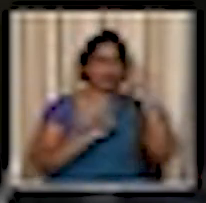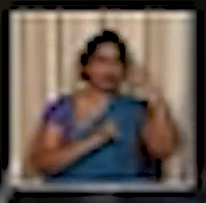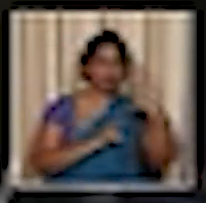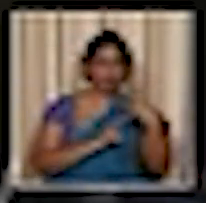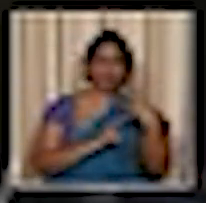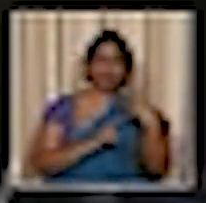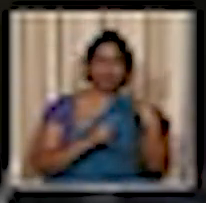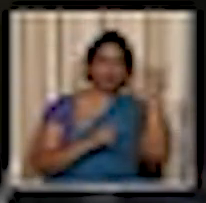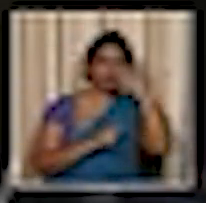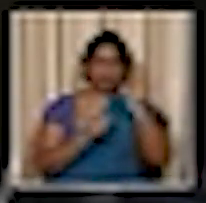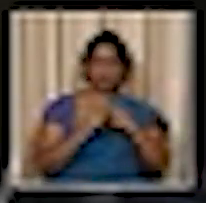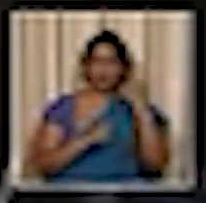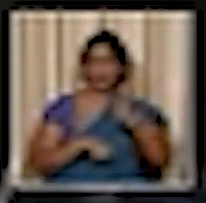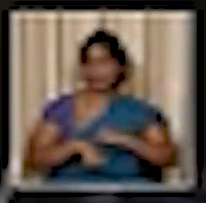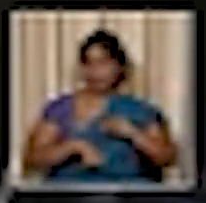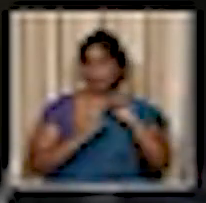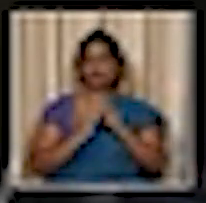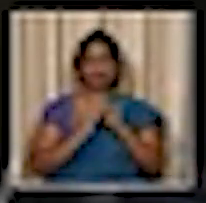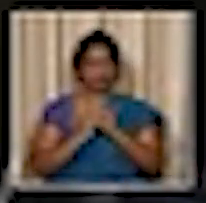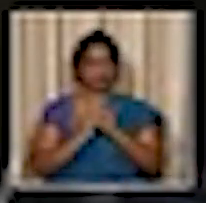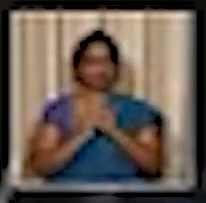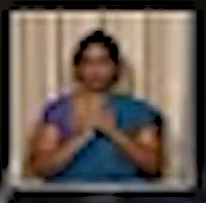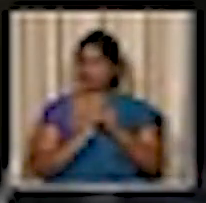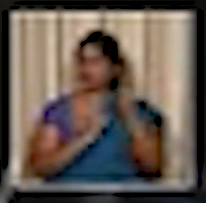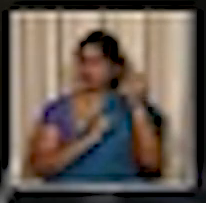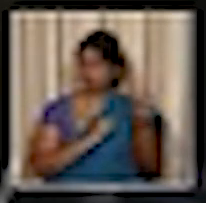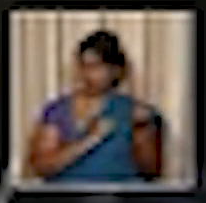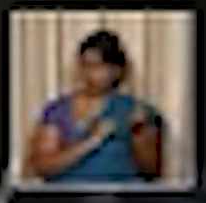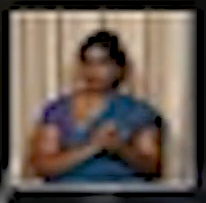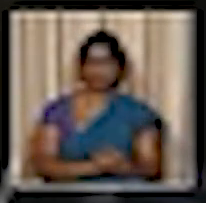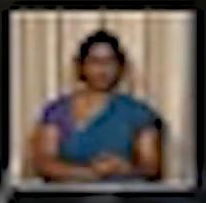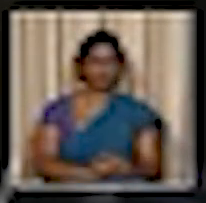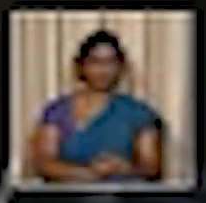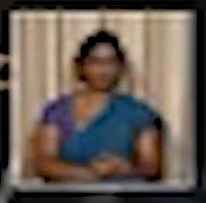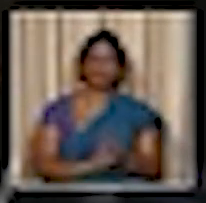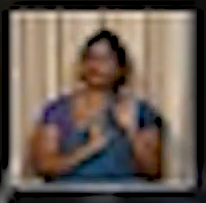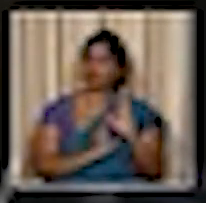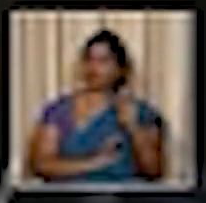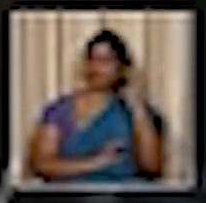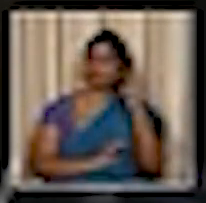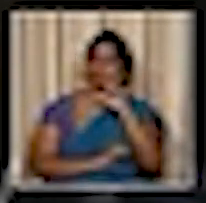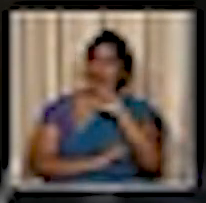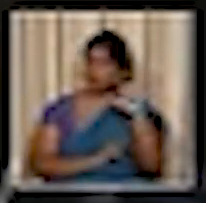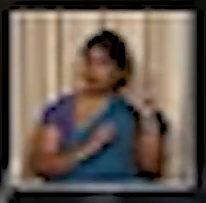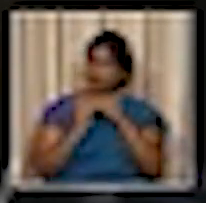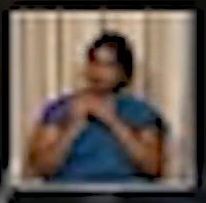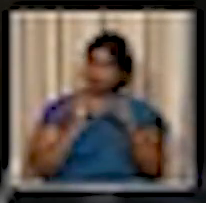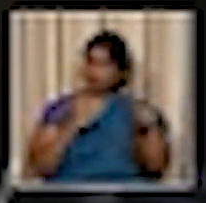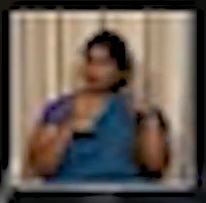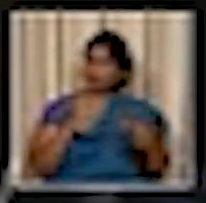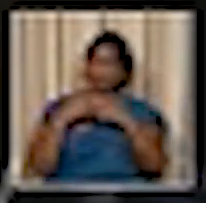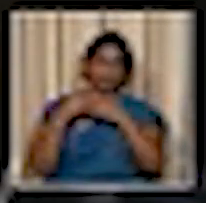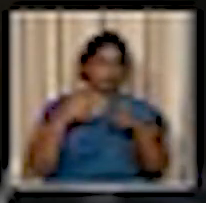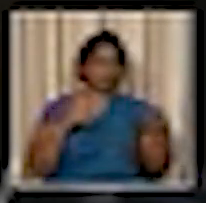ප්‍රමාණයක් ඔවුන්ගේ අවදානම් දීමනාවක් විදිහට තමයි ඒක ඔවුන් ඉල්ලලා ලබාගෙන තිබෙන්නේ. නමුත් 2018 ඉඳලා අද